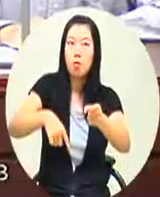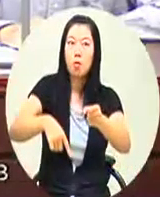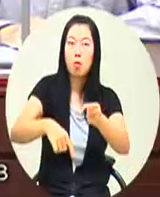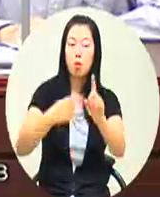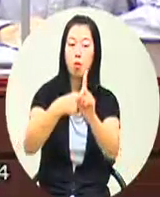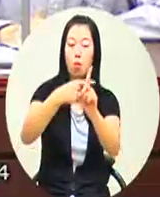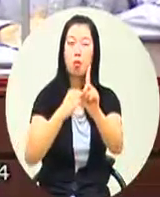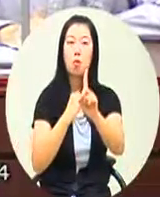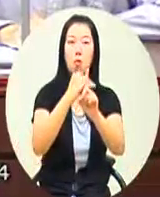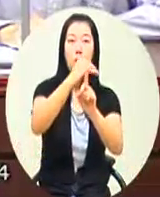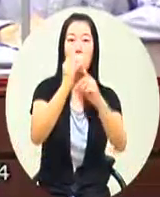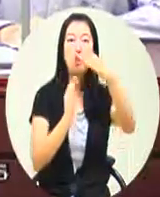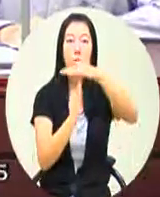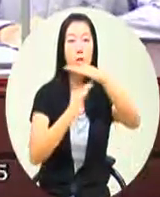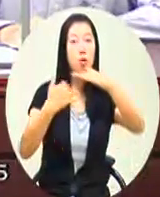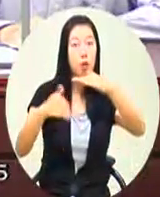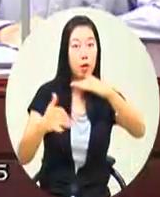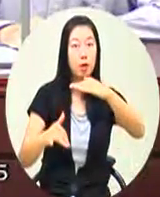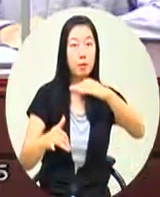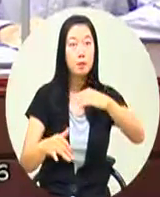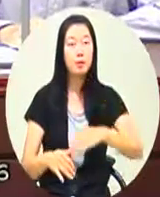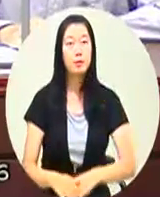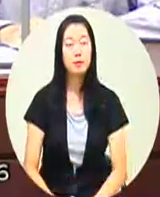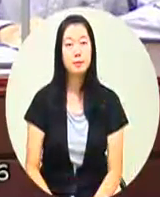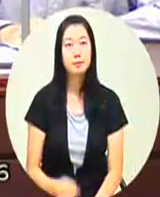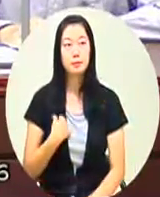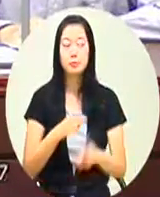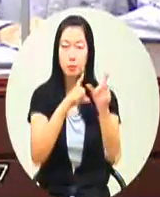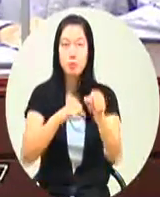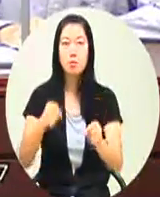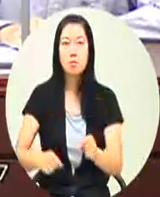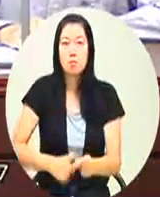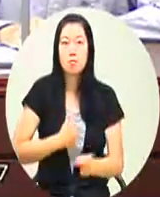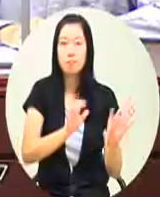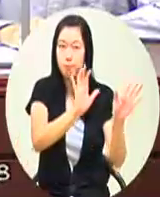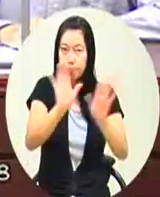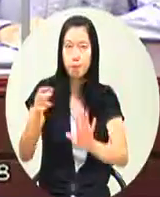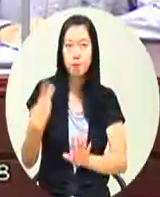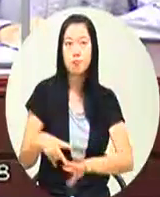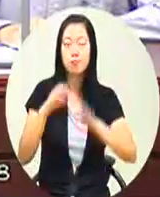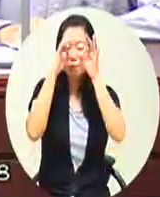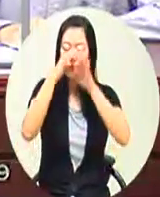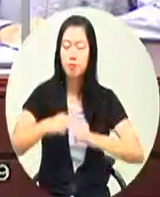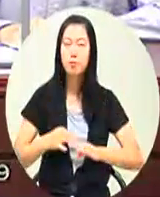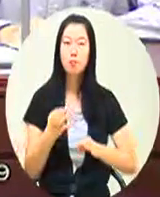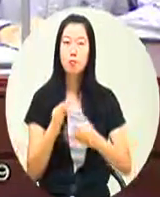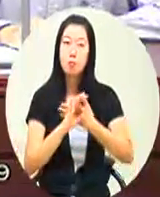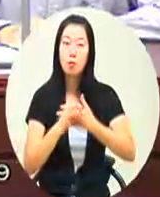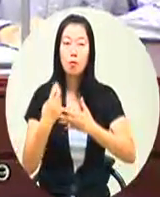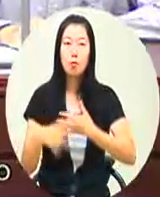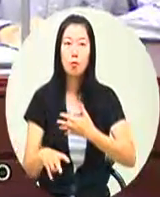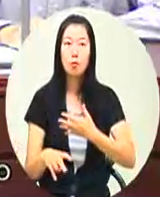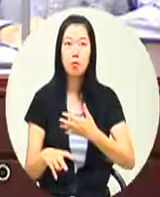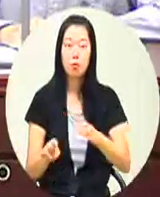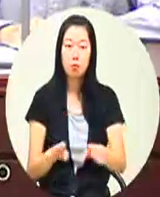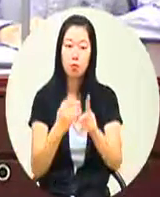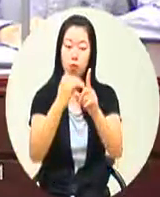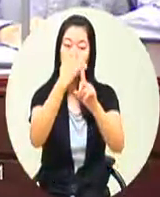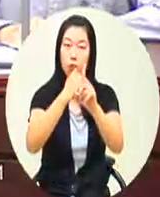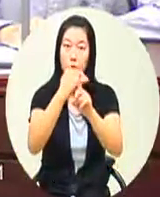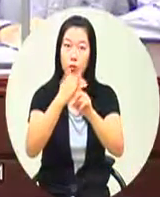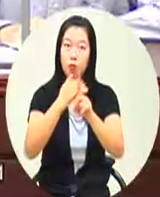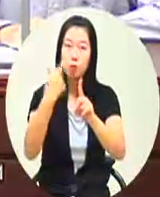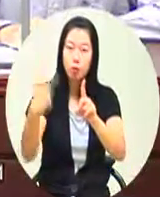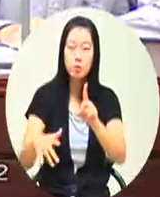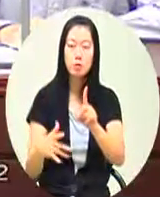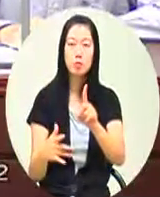位。那这个部分我们会依照实际的状况，我们再来检讨看看我们的起抽水位是不是再降